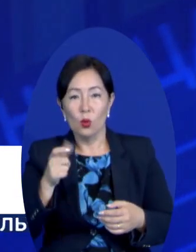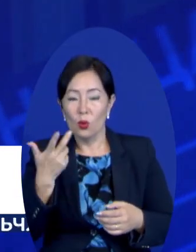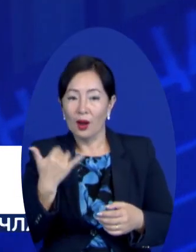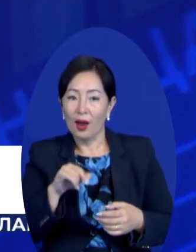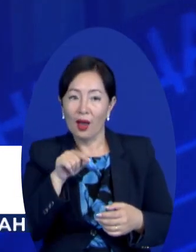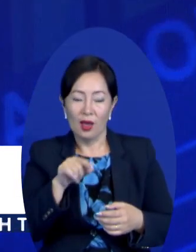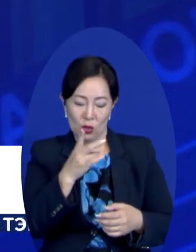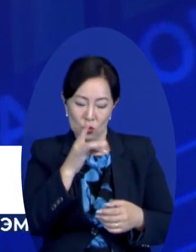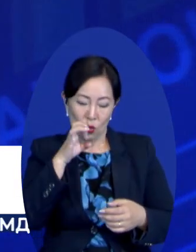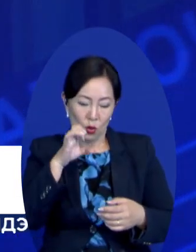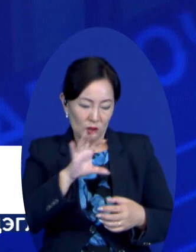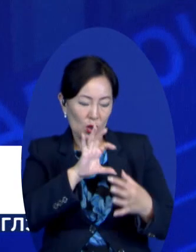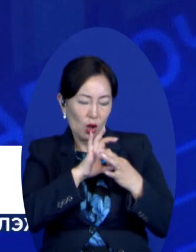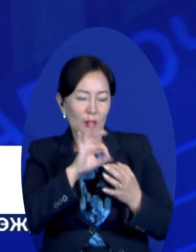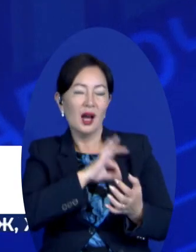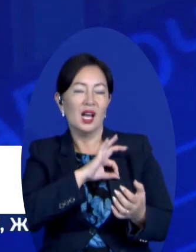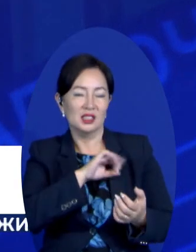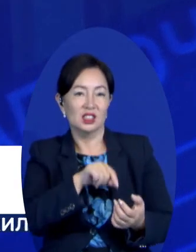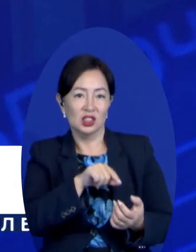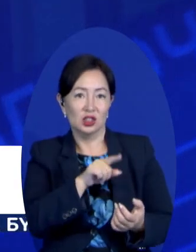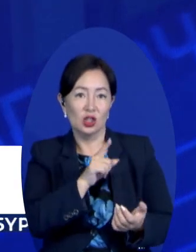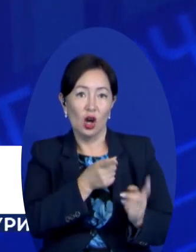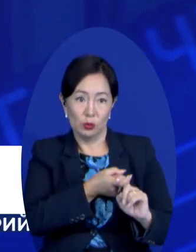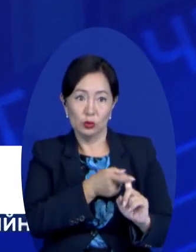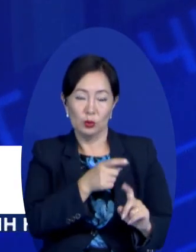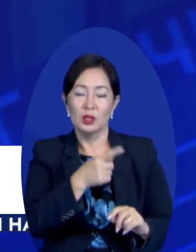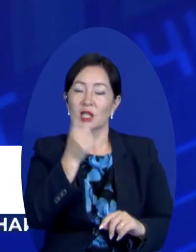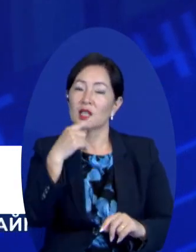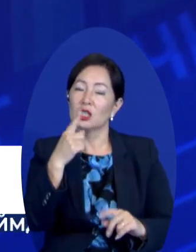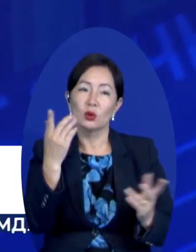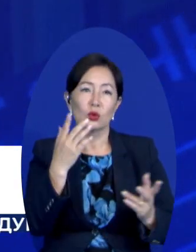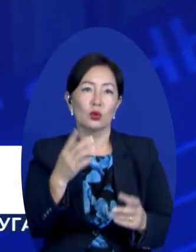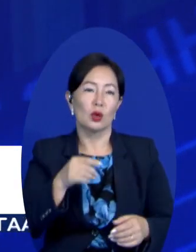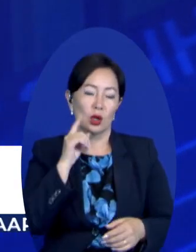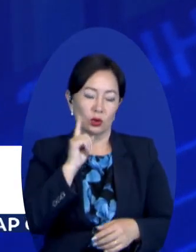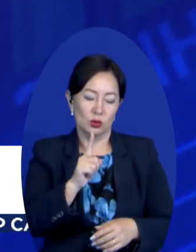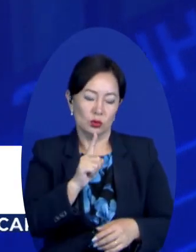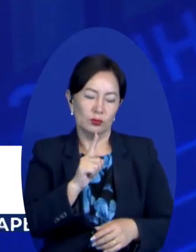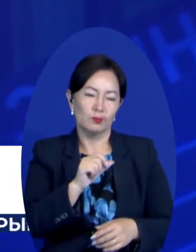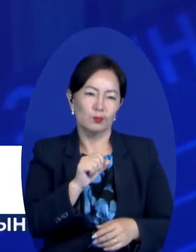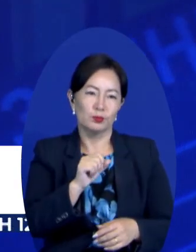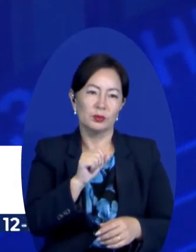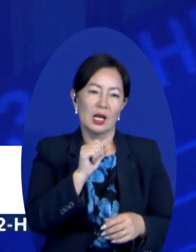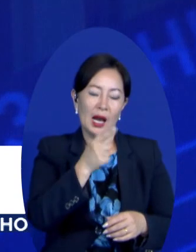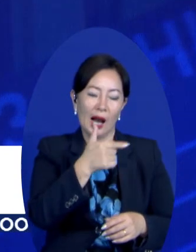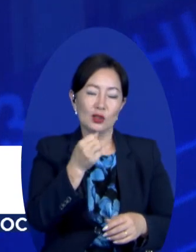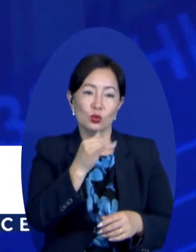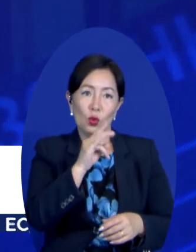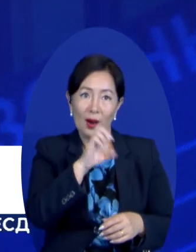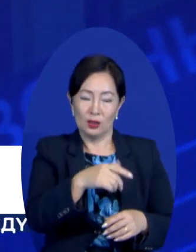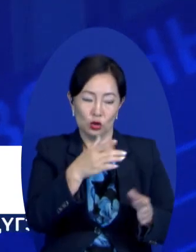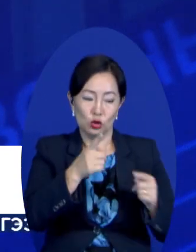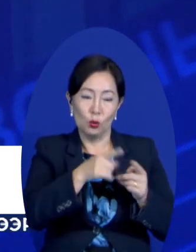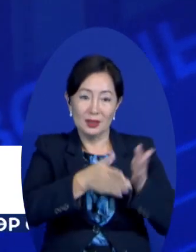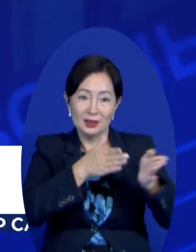бол бас нэлээд ач холбогдолтой айлчлууллаа гэж дүгнэж байгаа. За нэгдүгürt бол гашуун сухад одоо ганц мод төмөр замын